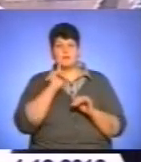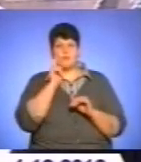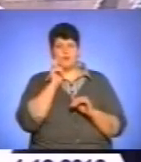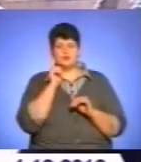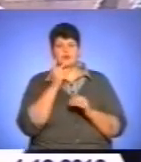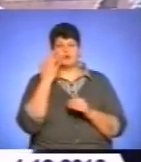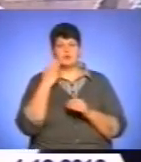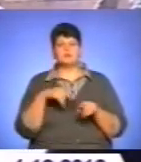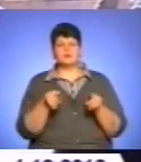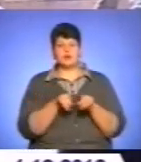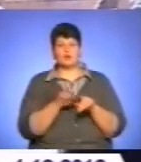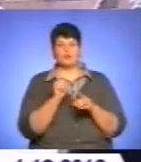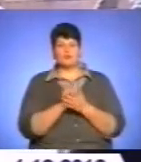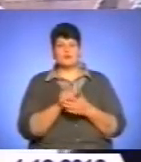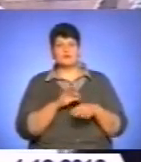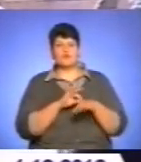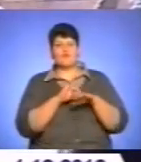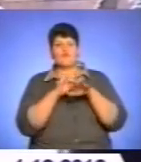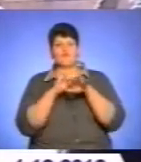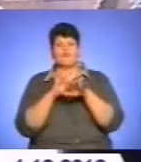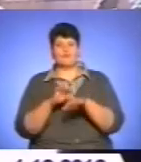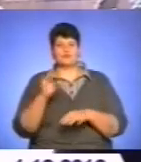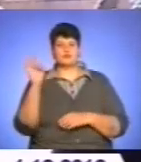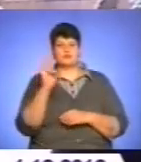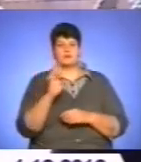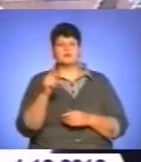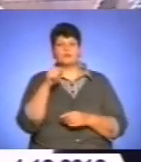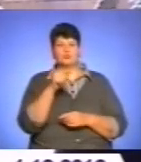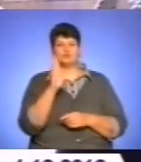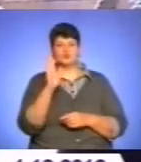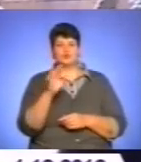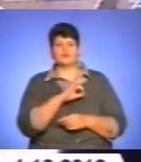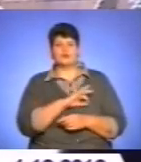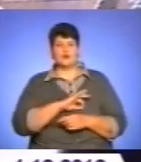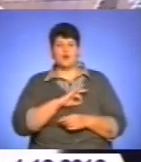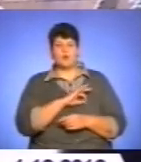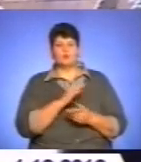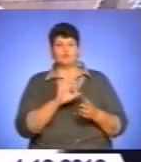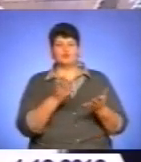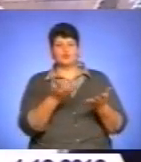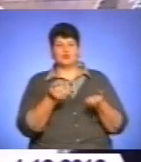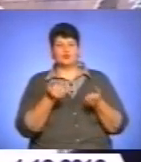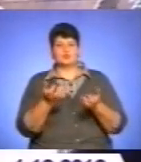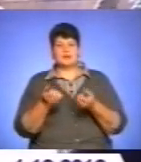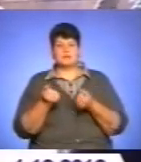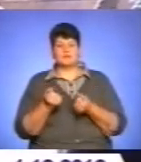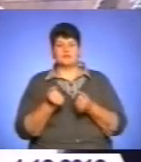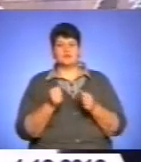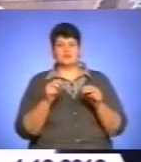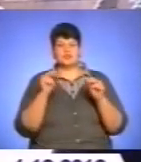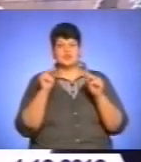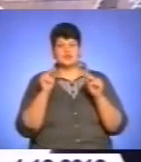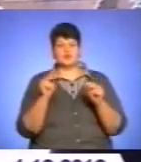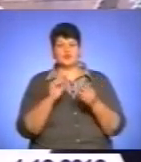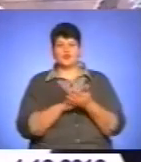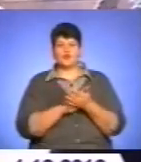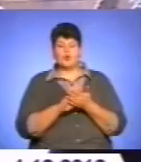їх вводити у храм, бо вони там будуть виховуватися, бо вони будуть отримувати теж ті чесноти, вони стануть